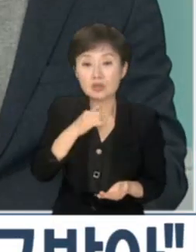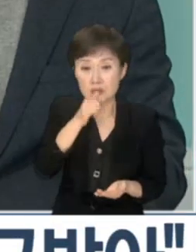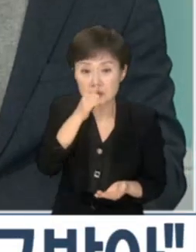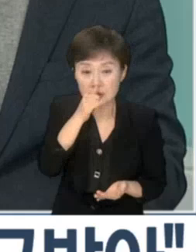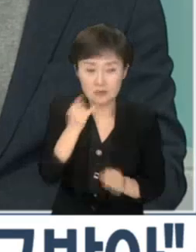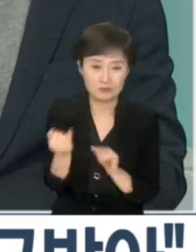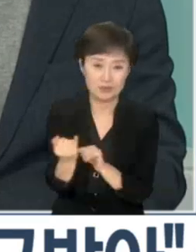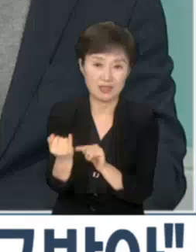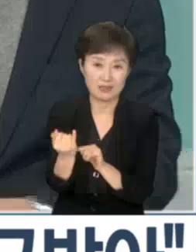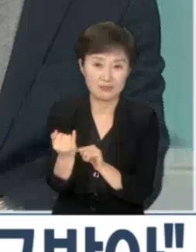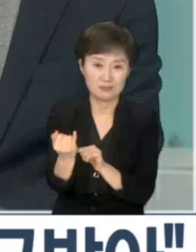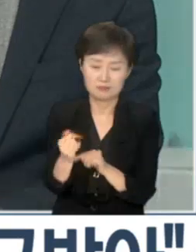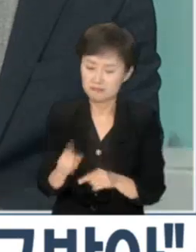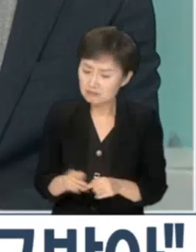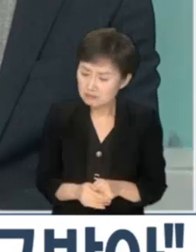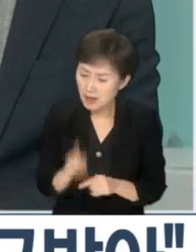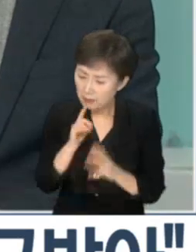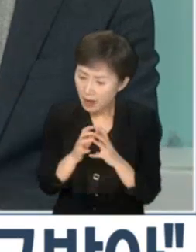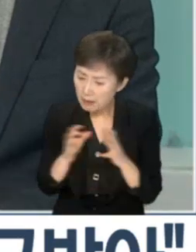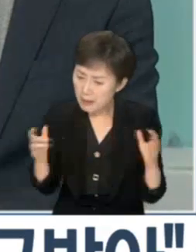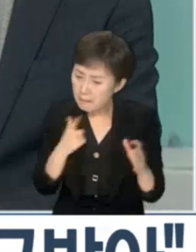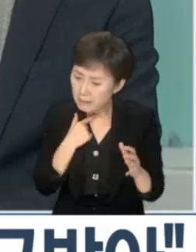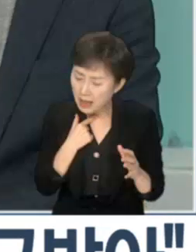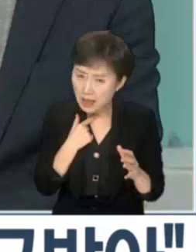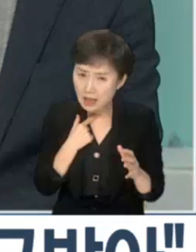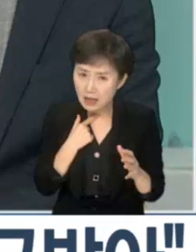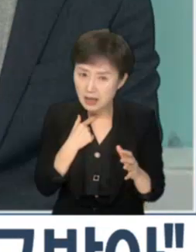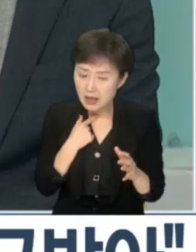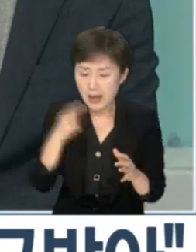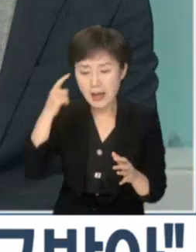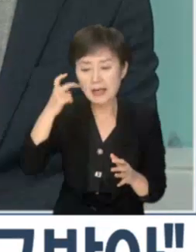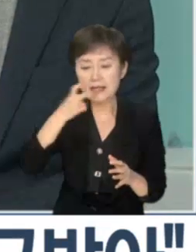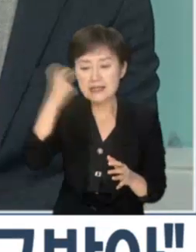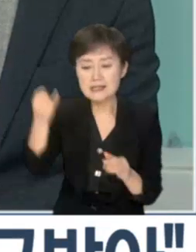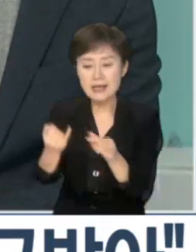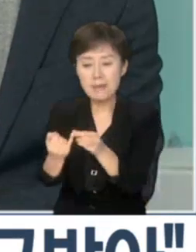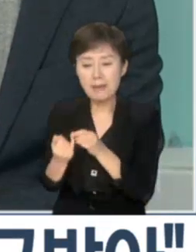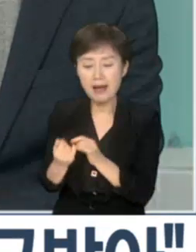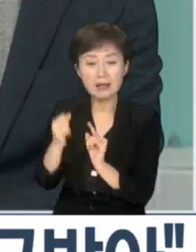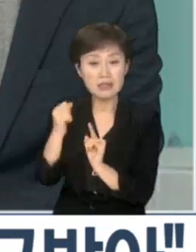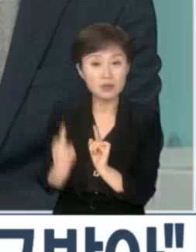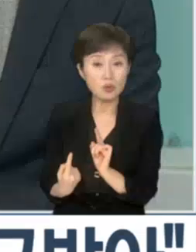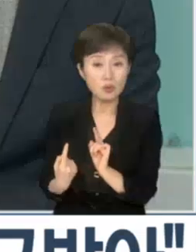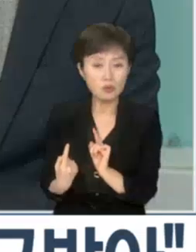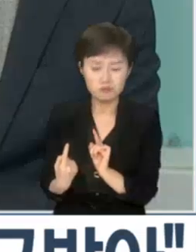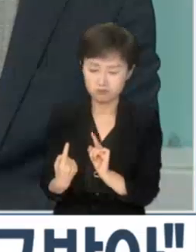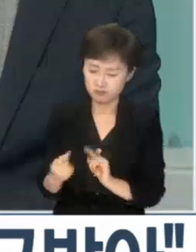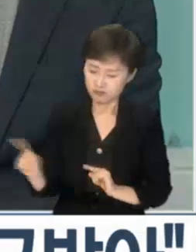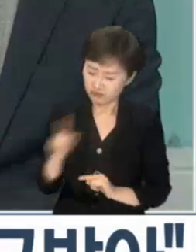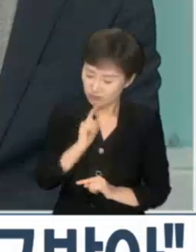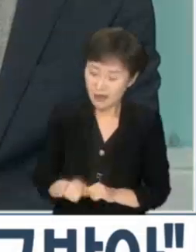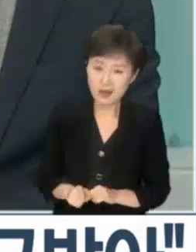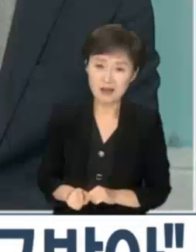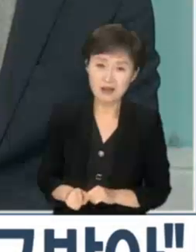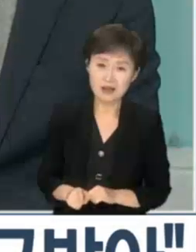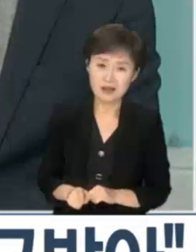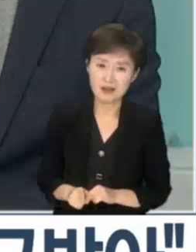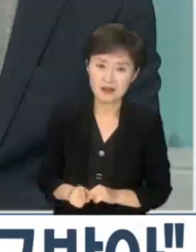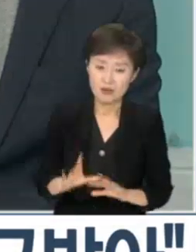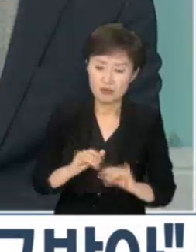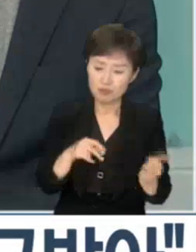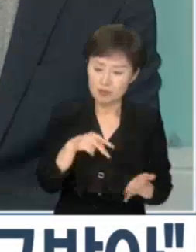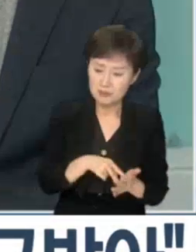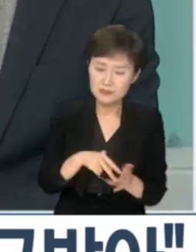이런 분이에요. 그럼 논란을 일으켜서 사퇴한 분을 인재로 둔갑돼서 바로 총선 앞에서 이게 영입하는 것이 과연 이것이 국민의